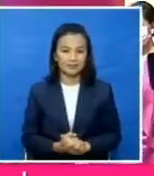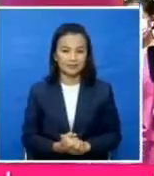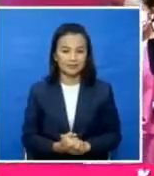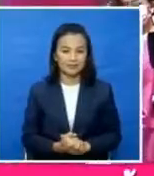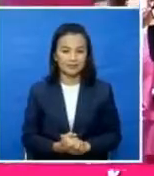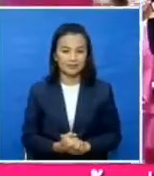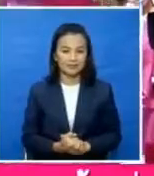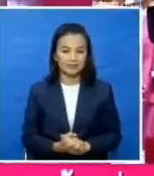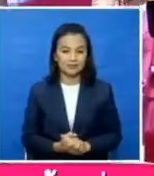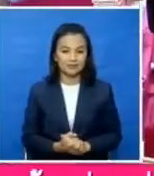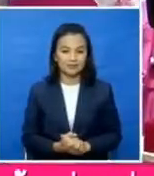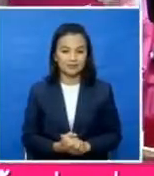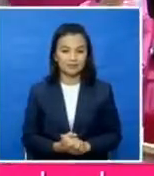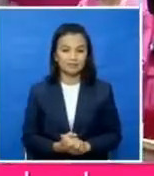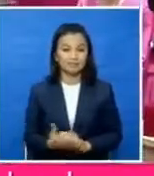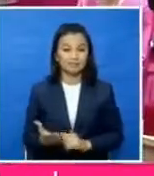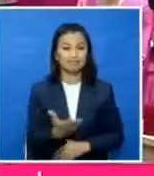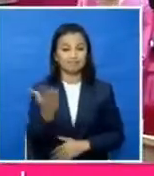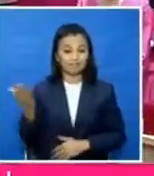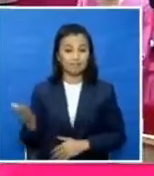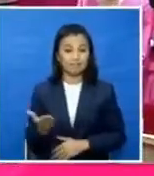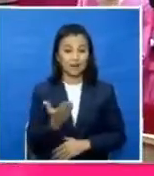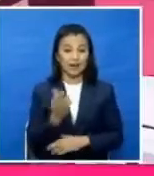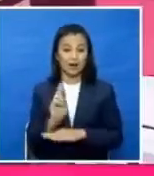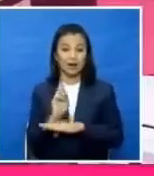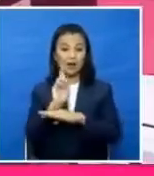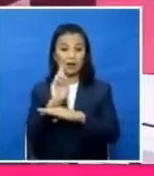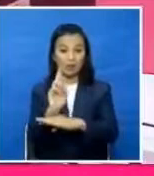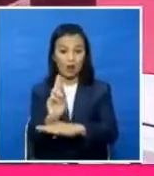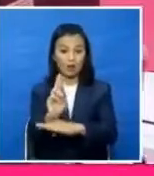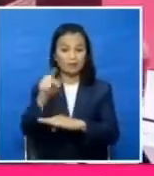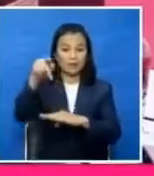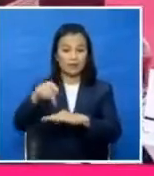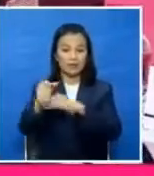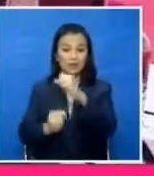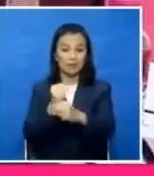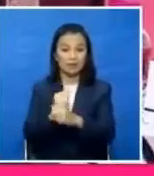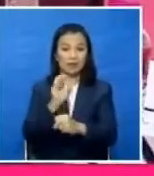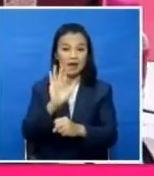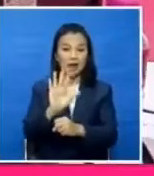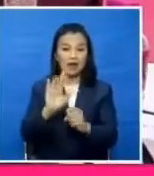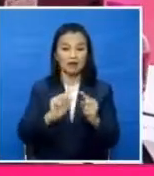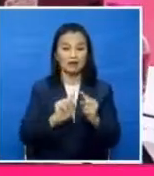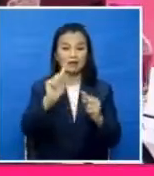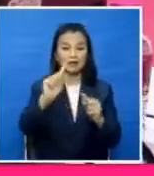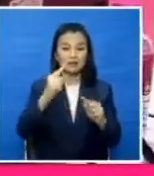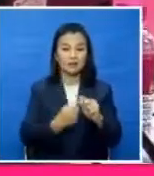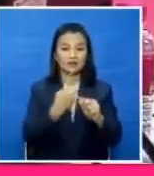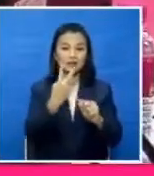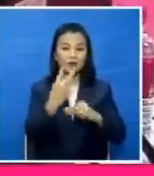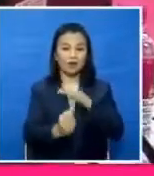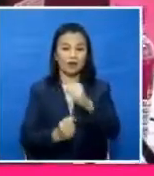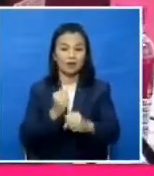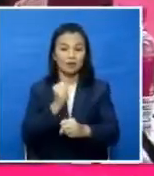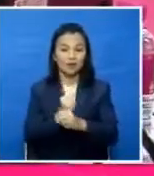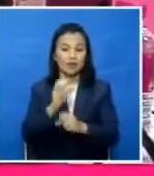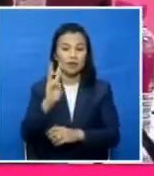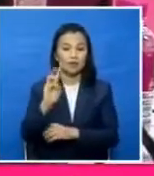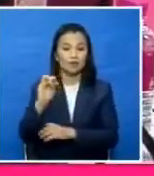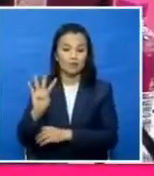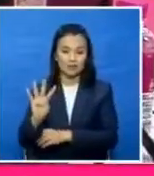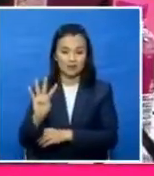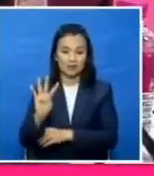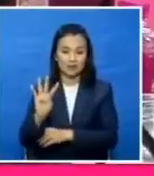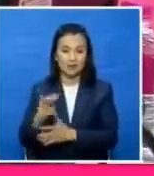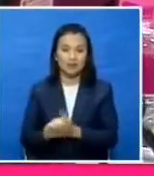ท่านผู้ชมท่านผู้มีเกียรติครับการออกรางวัลสลากออมสินพิเศษ5ปีประจำวันที่1กุมภาพันธ์